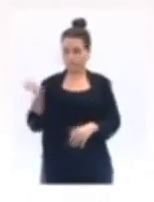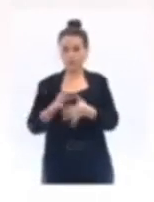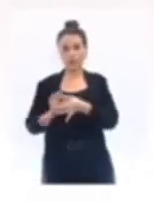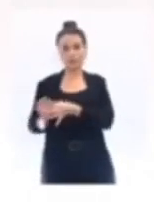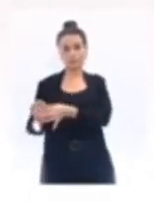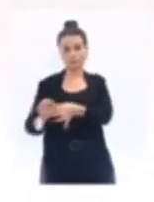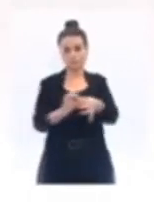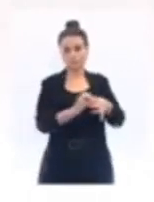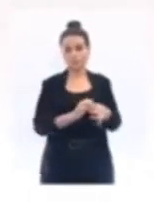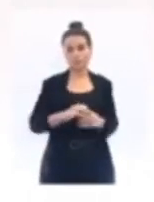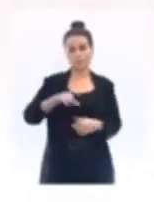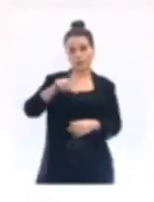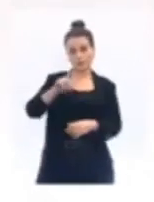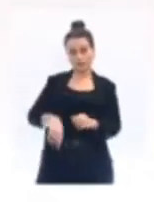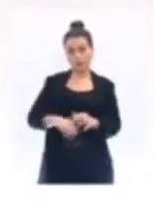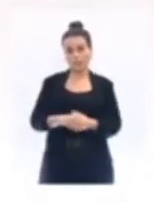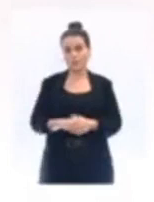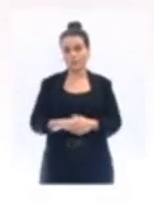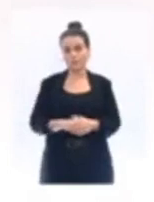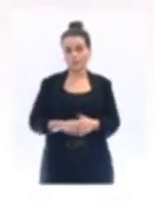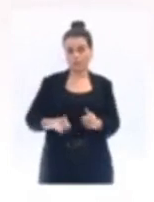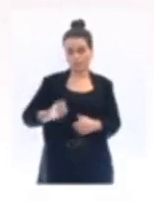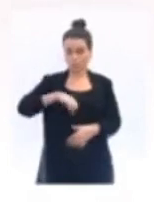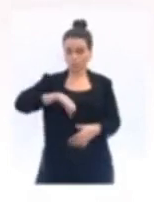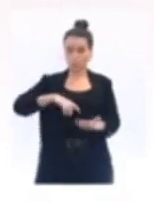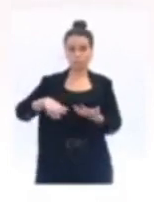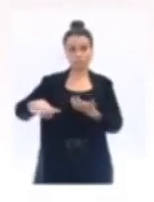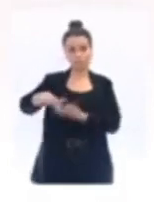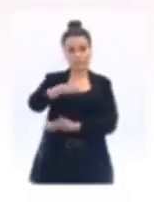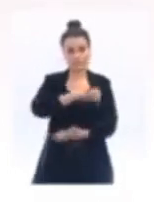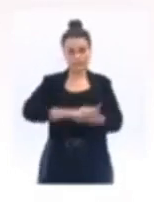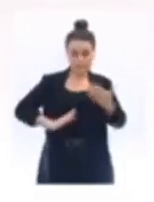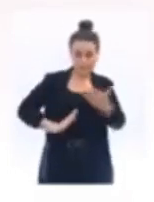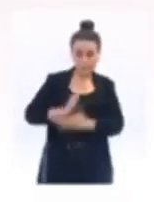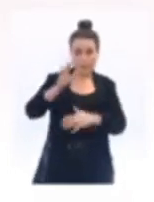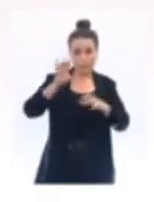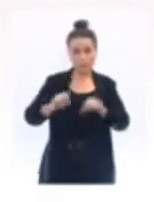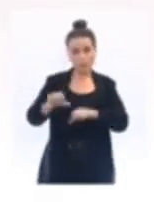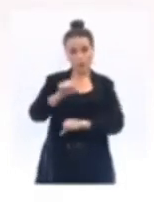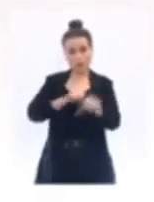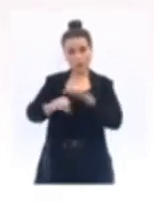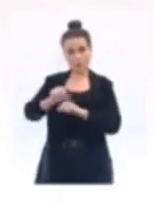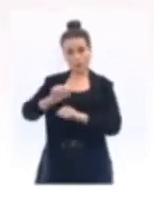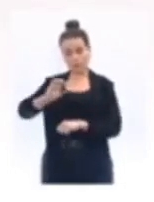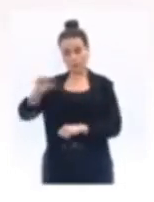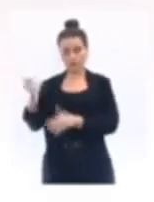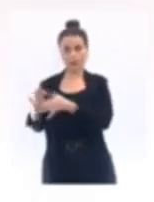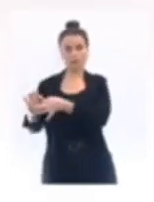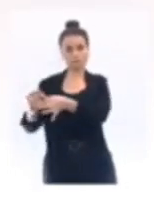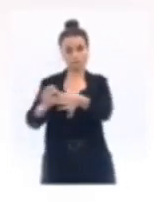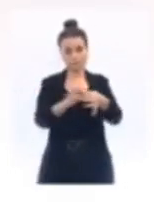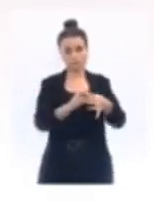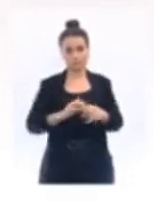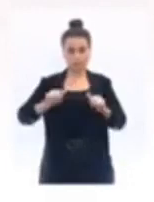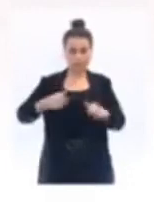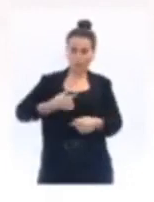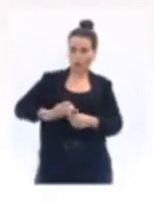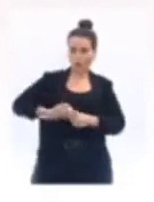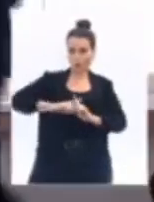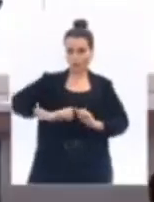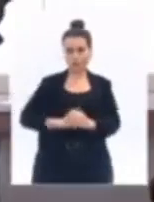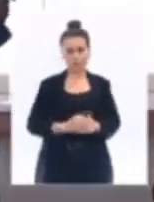des classes en demi-groupe avec des cours une semaine sur deux. Y êtes-vous favorable? Et puis enfin, on sait que les